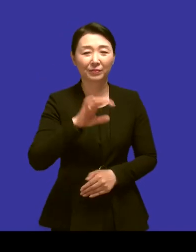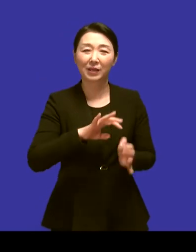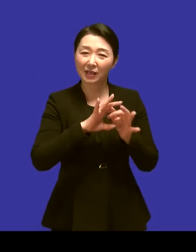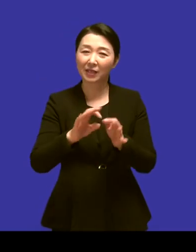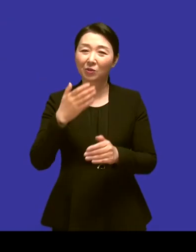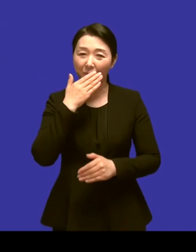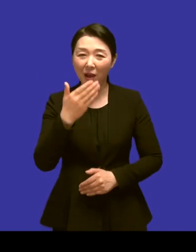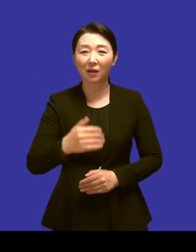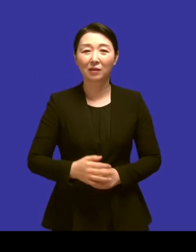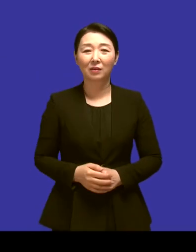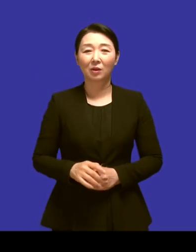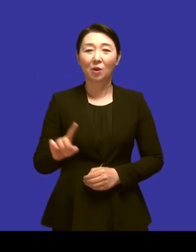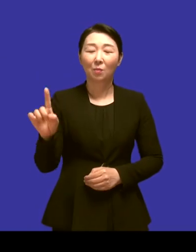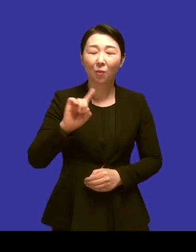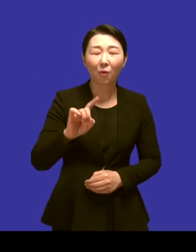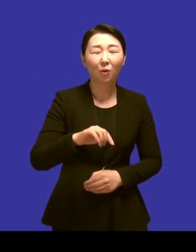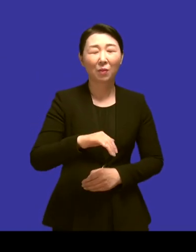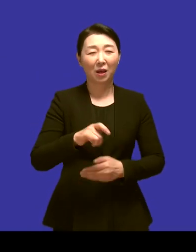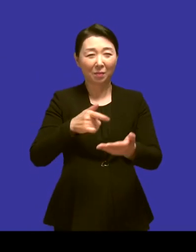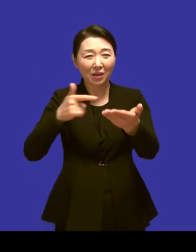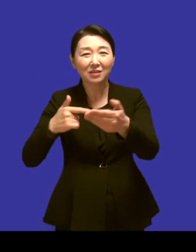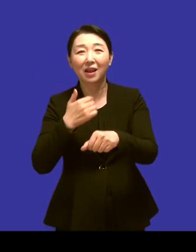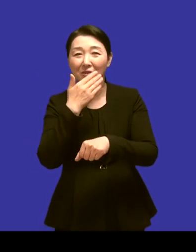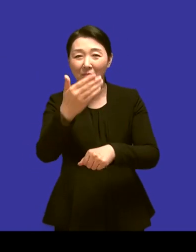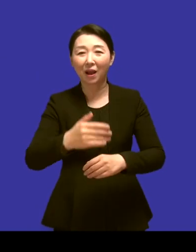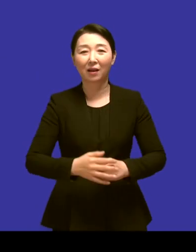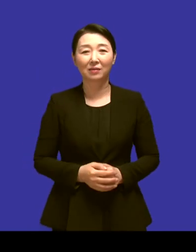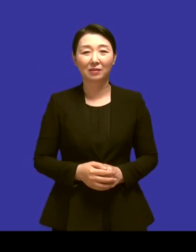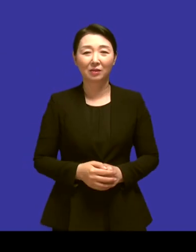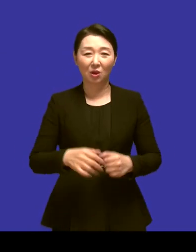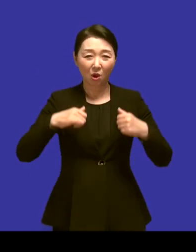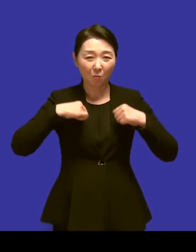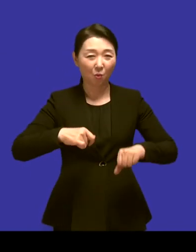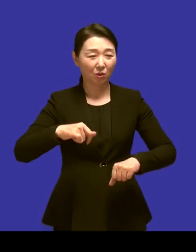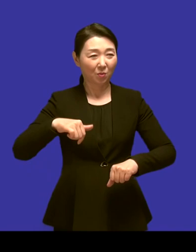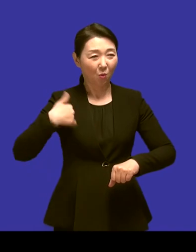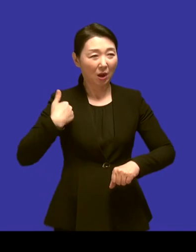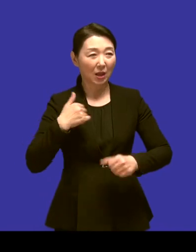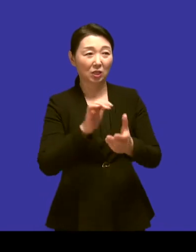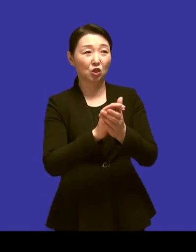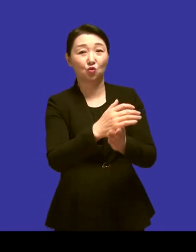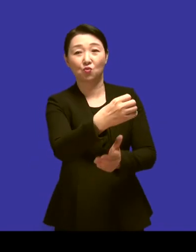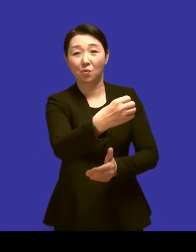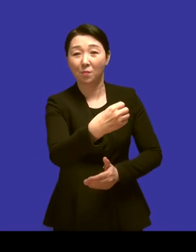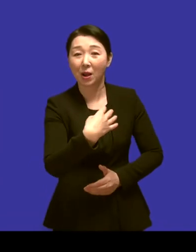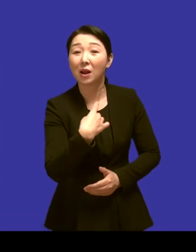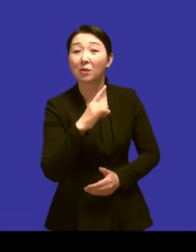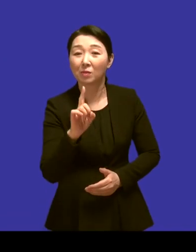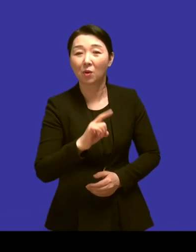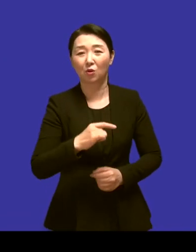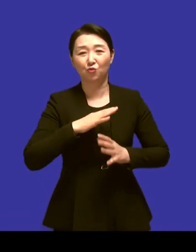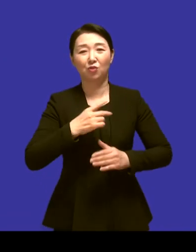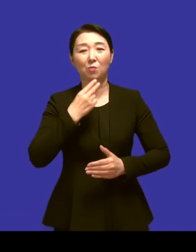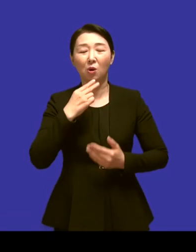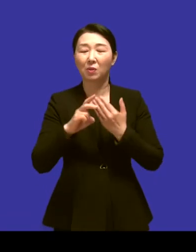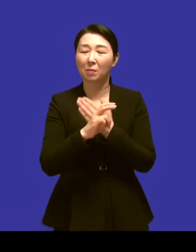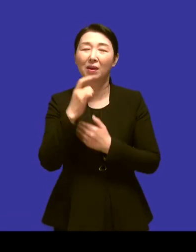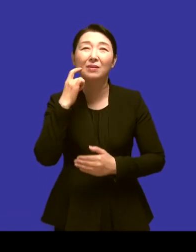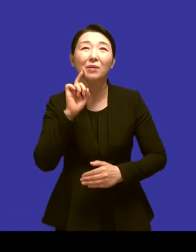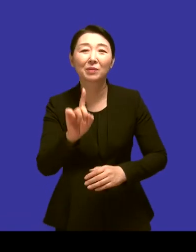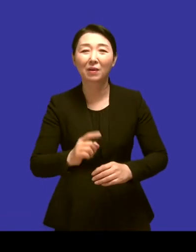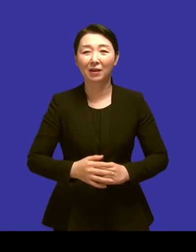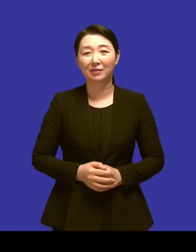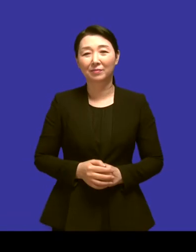수 있어. 거의 뭐 이러다 펜싱까지 하겠어. 포기를 몰랐던 내게 옆 친구들은 더 커져만 갔어. 두려움이 없다면